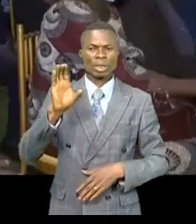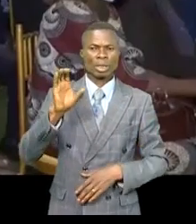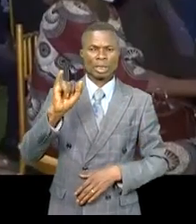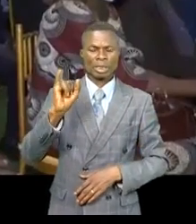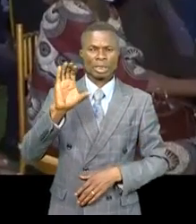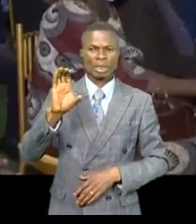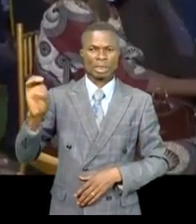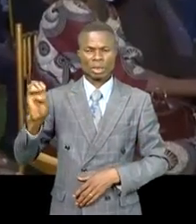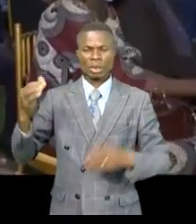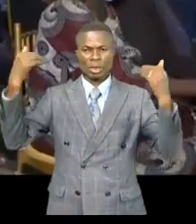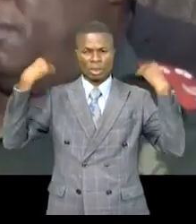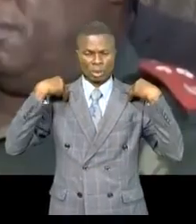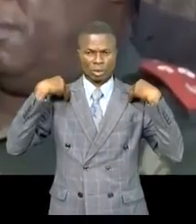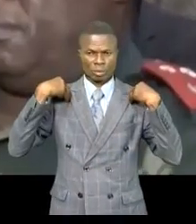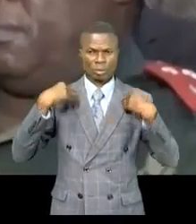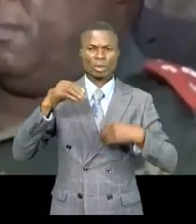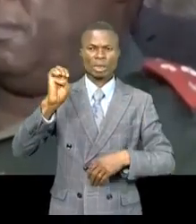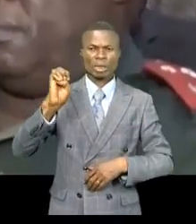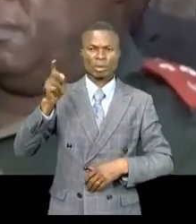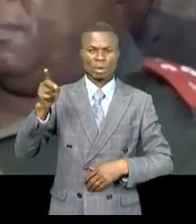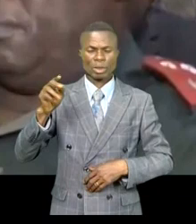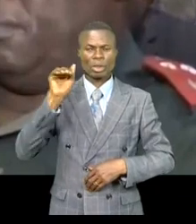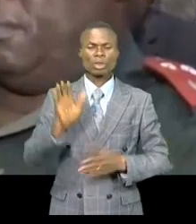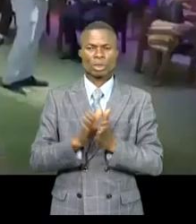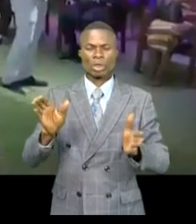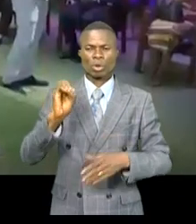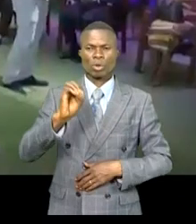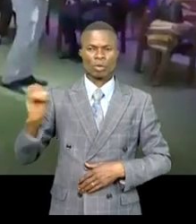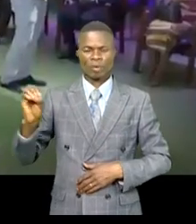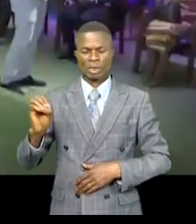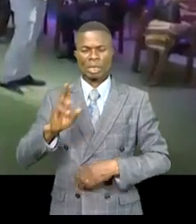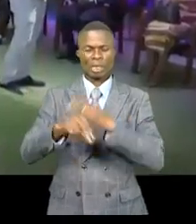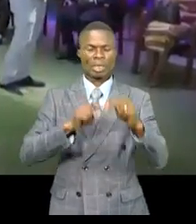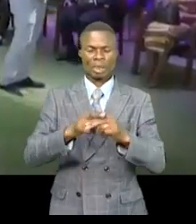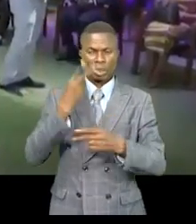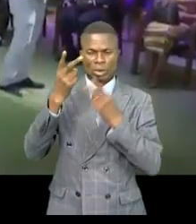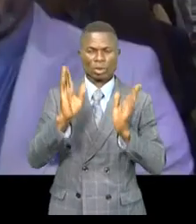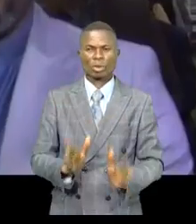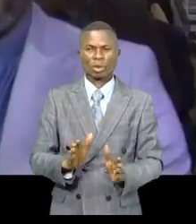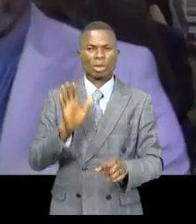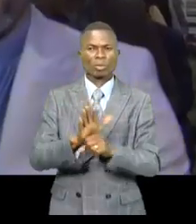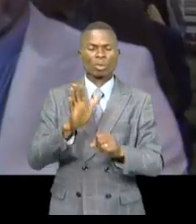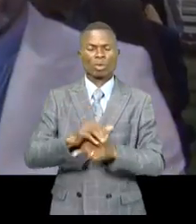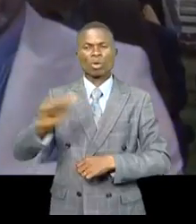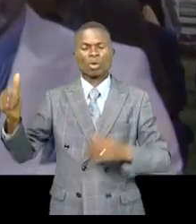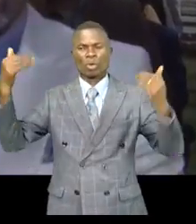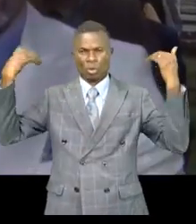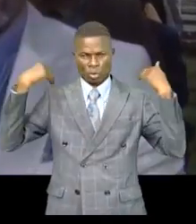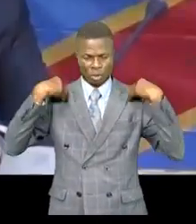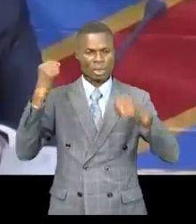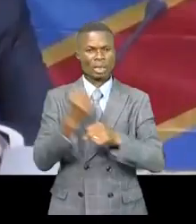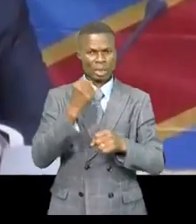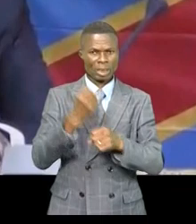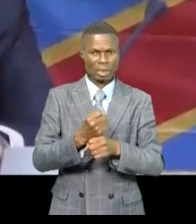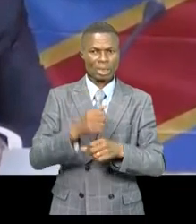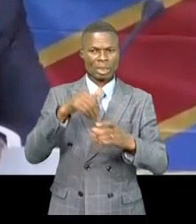du commandant du corps PPN et du DG de l'Office national du tourisme, sans oublier plusieurs autres acteurs qui travaillent